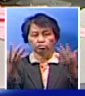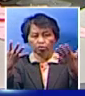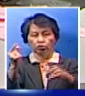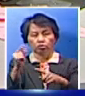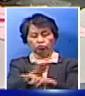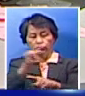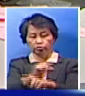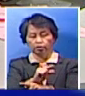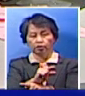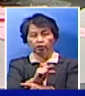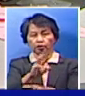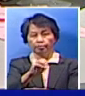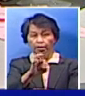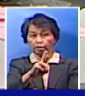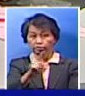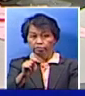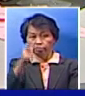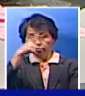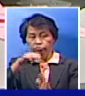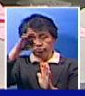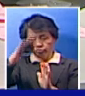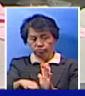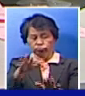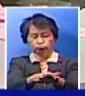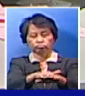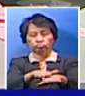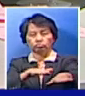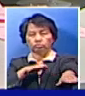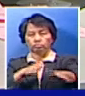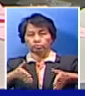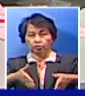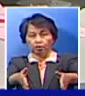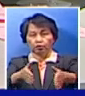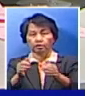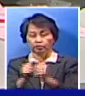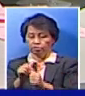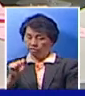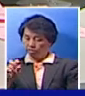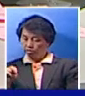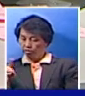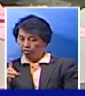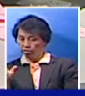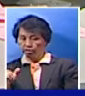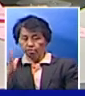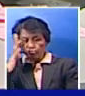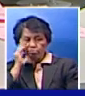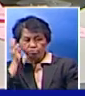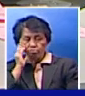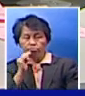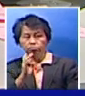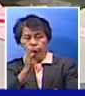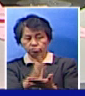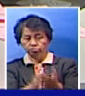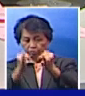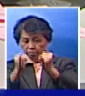menggunakan pengangkutan awam seperti MRT bagi mengurangkan kesesakan jalan raya. Bersama Andy Reza Rohadian menyelami pandangan beberapa